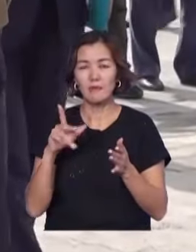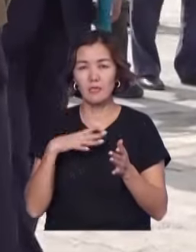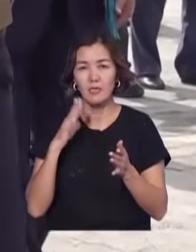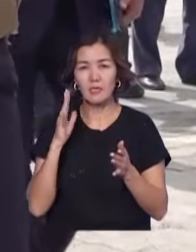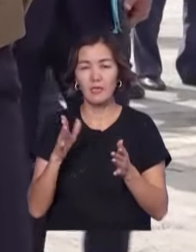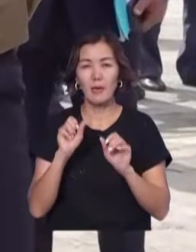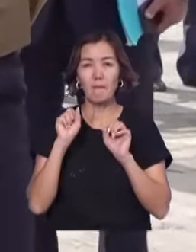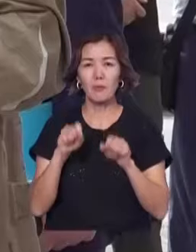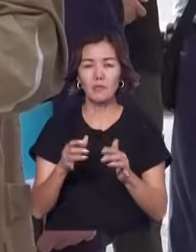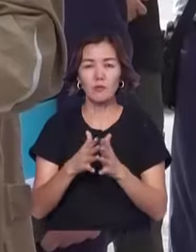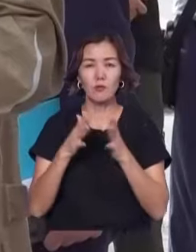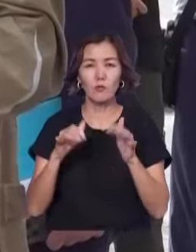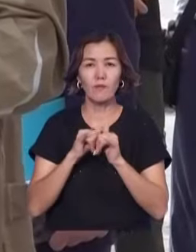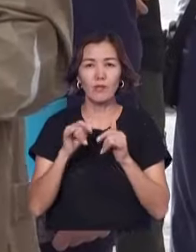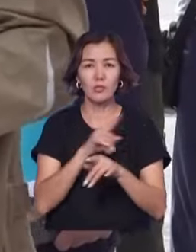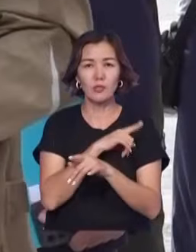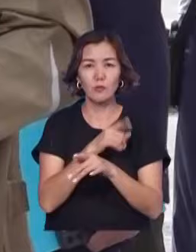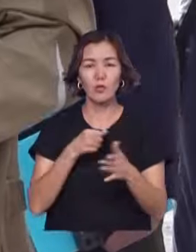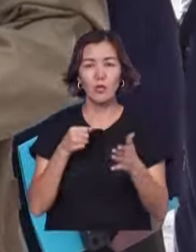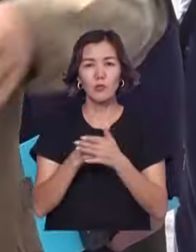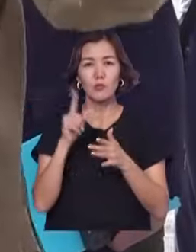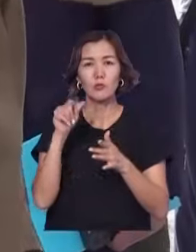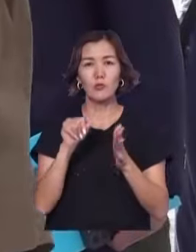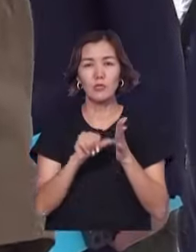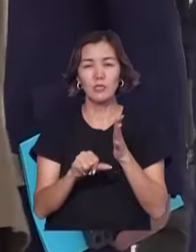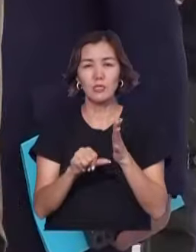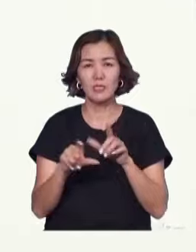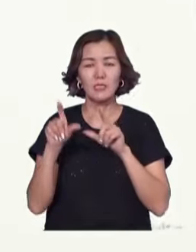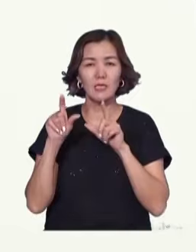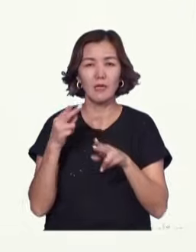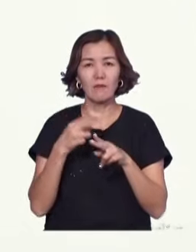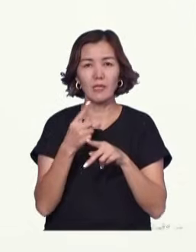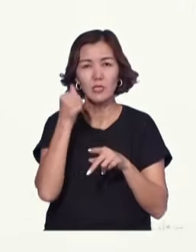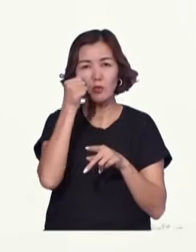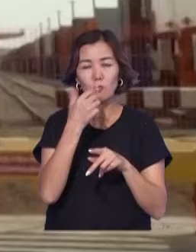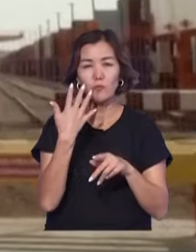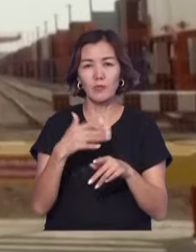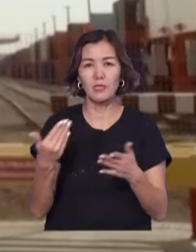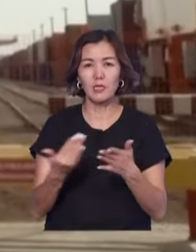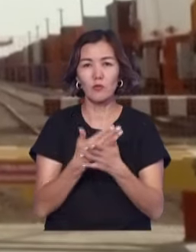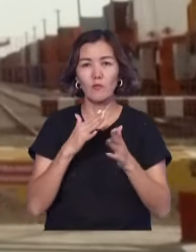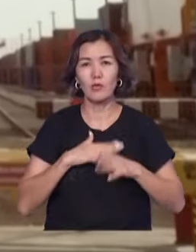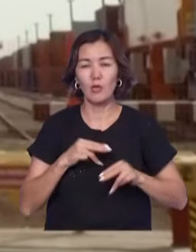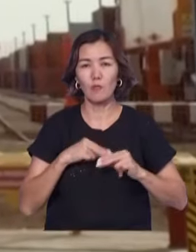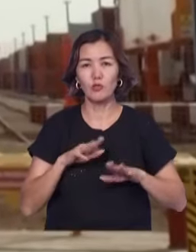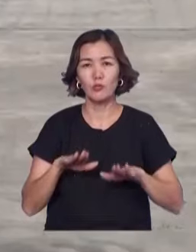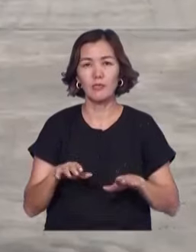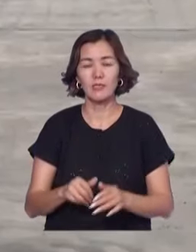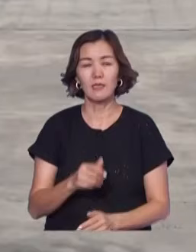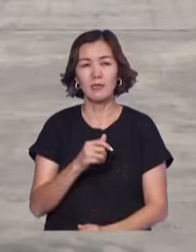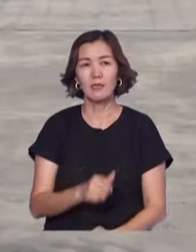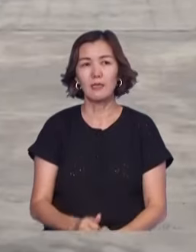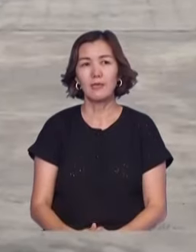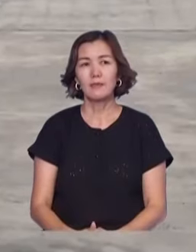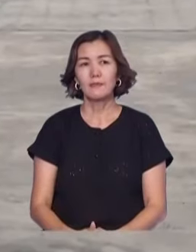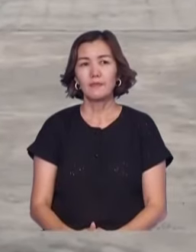Это позволит увеличить мощность до 160 тысяч контейнеров в год и создать 50 новых рабочих мест.